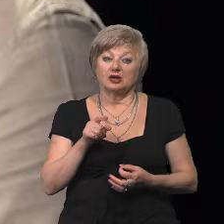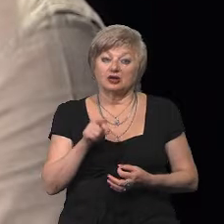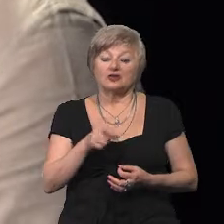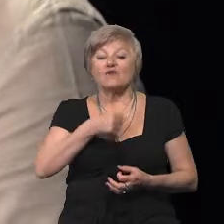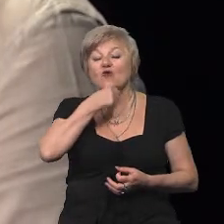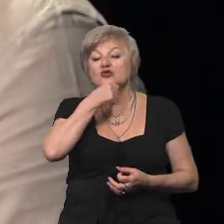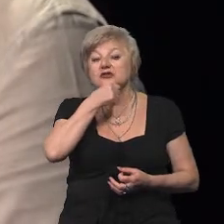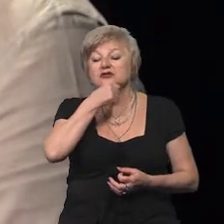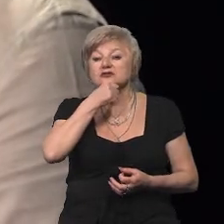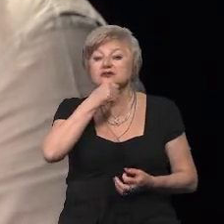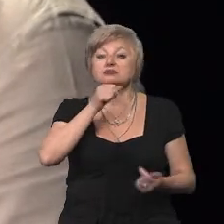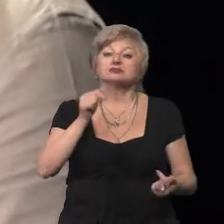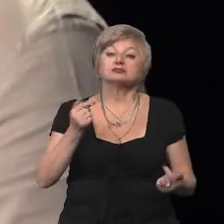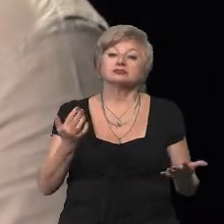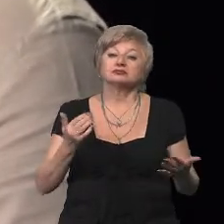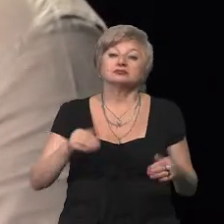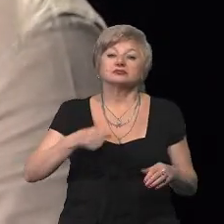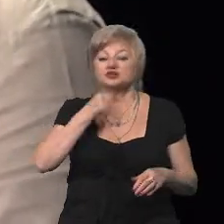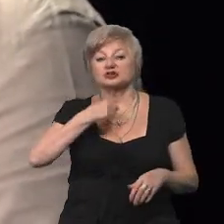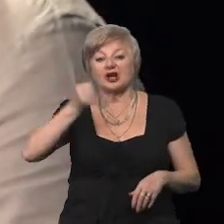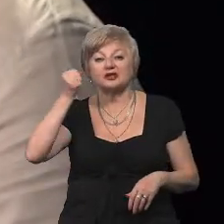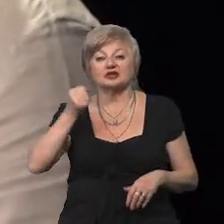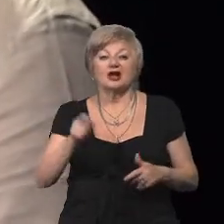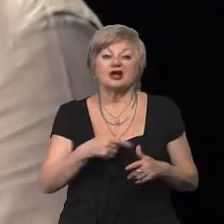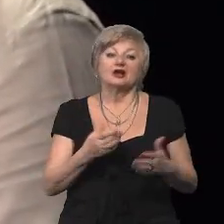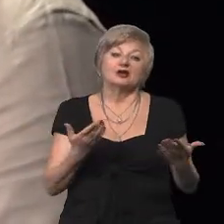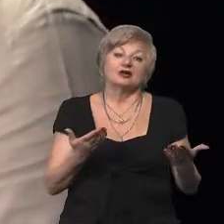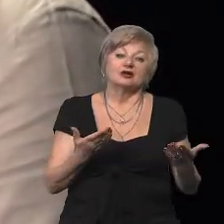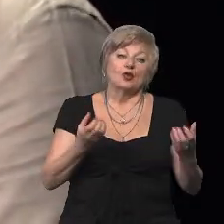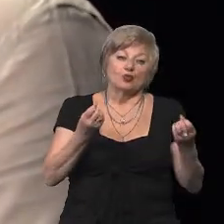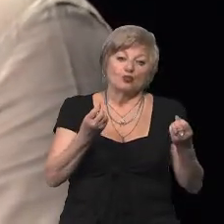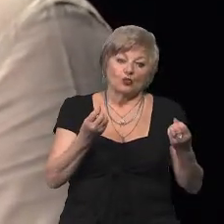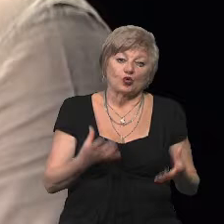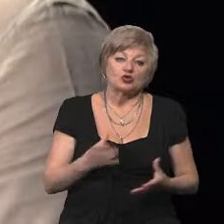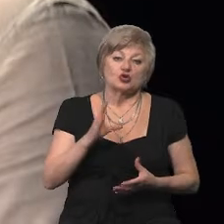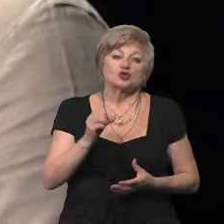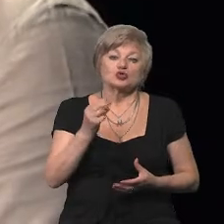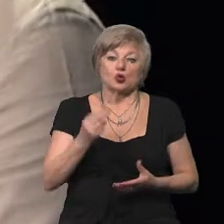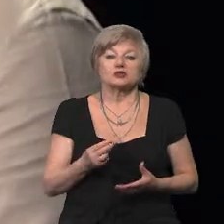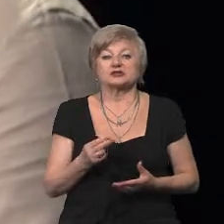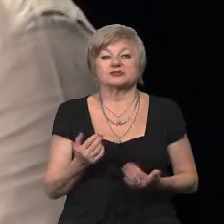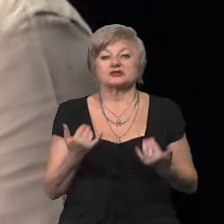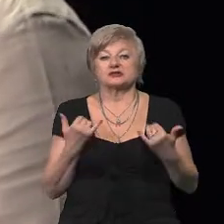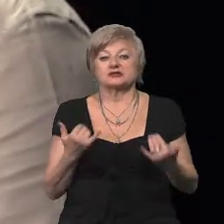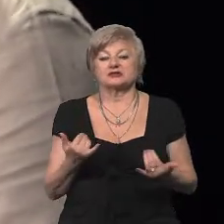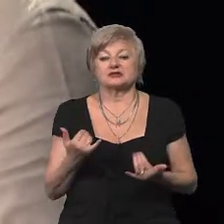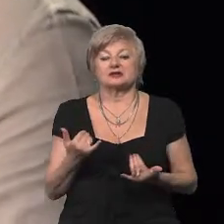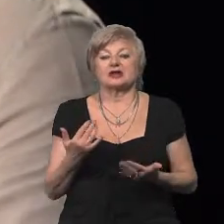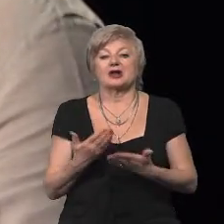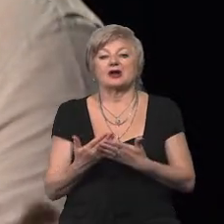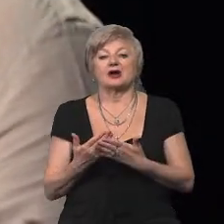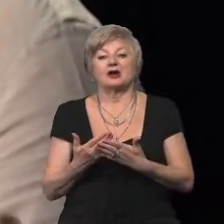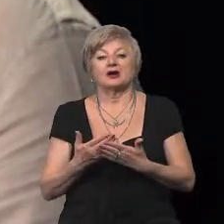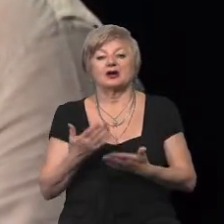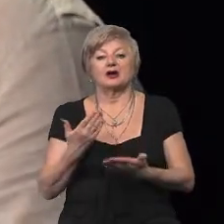возрастная, и также есть, например, социальная, то есть это для сугубо для моряков или сугубо